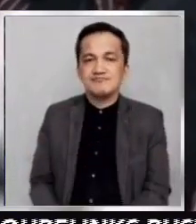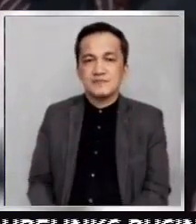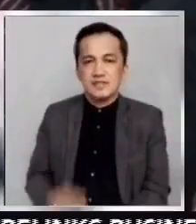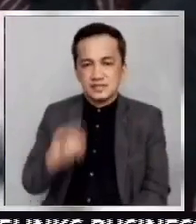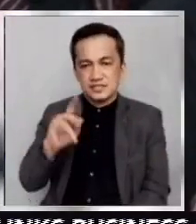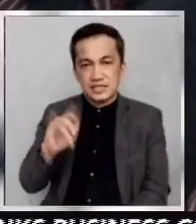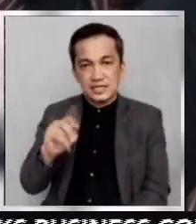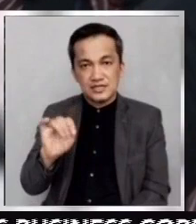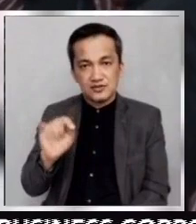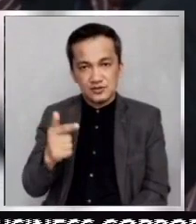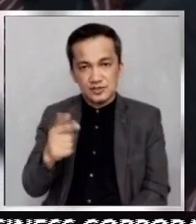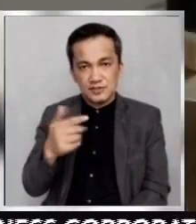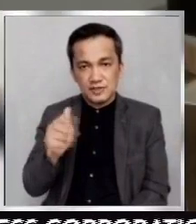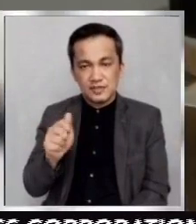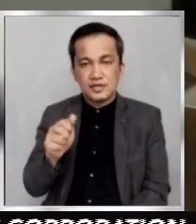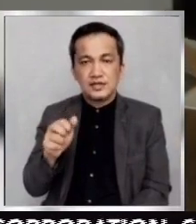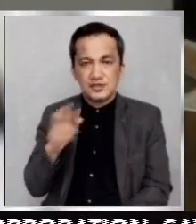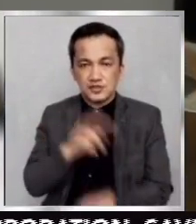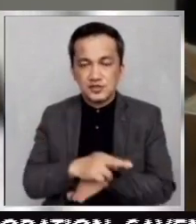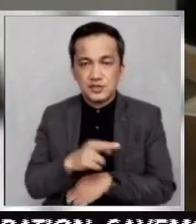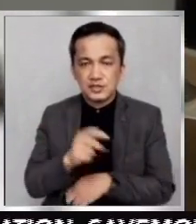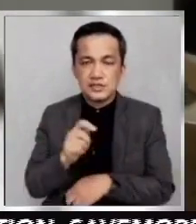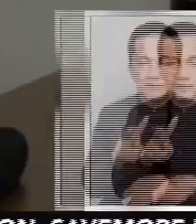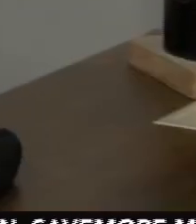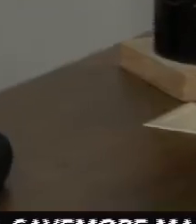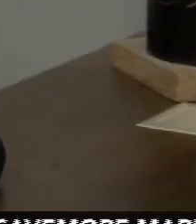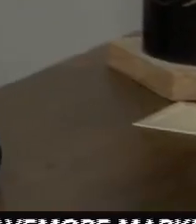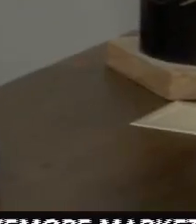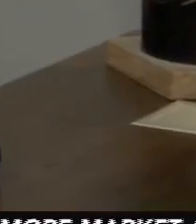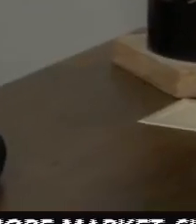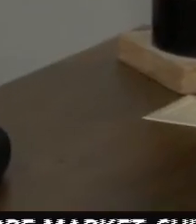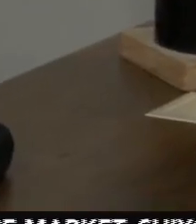Calinog ng GMA Regional TV, Balitang Bicolandia, nakatutok 24 oras.